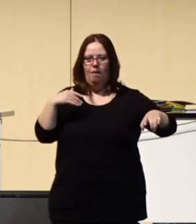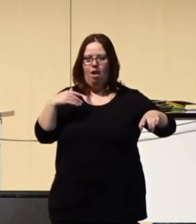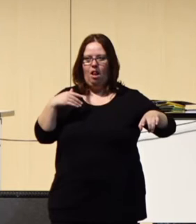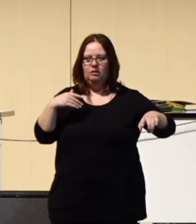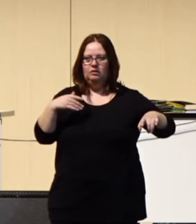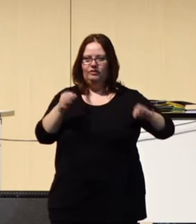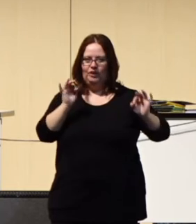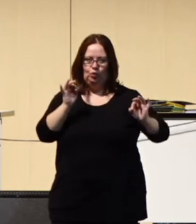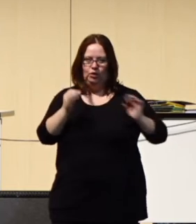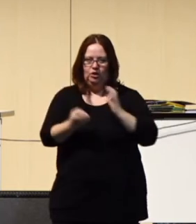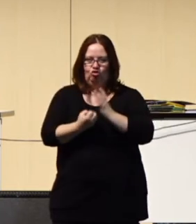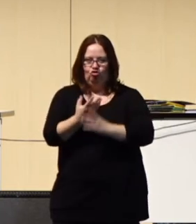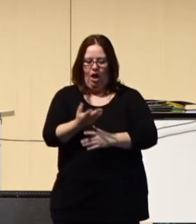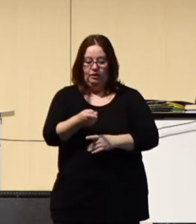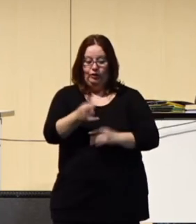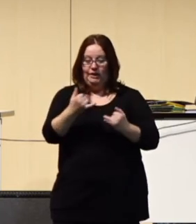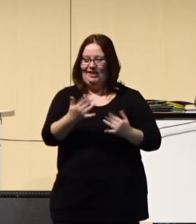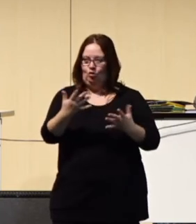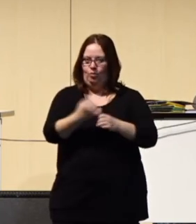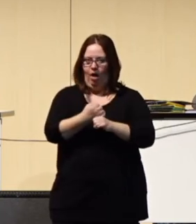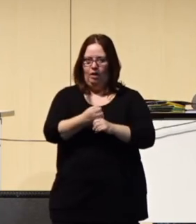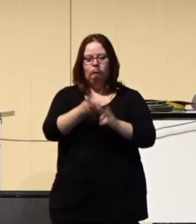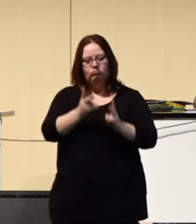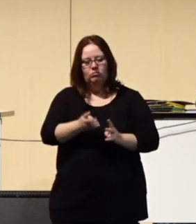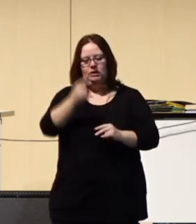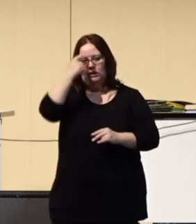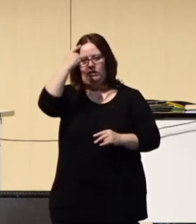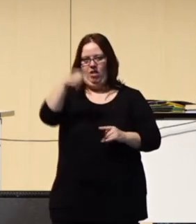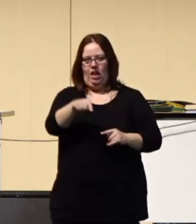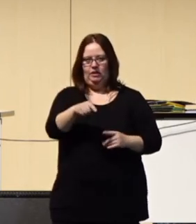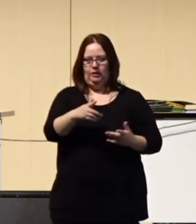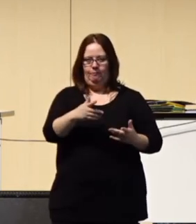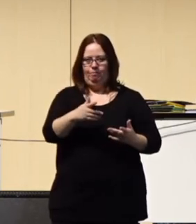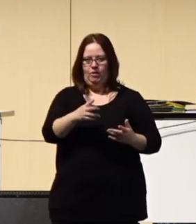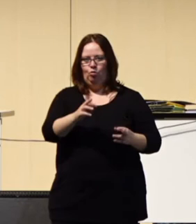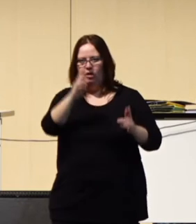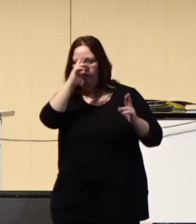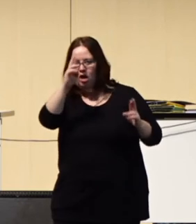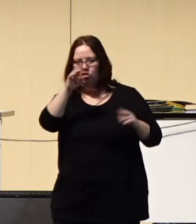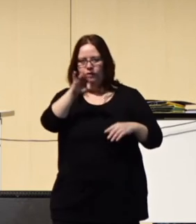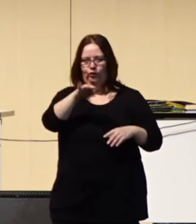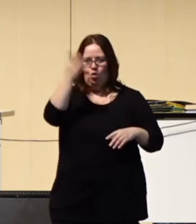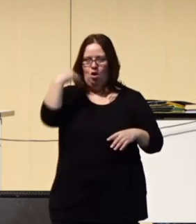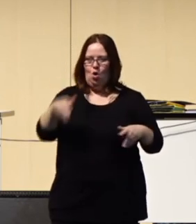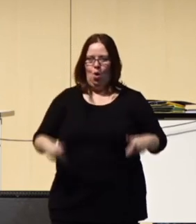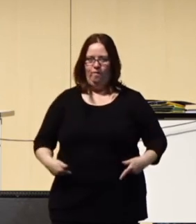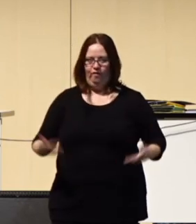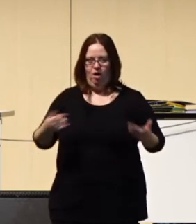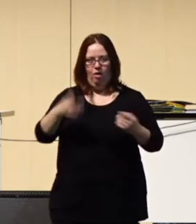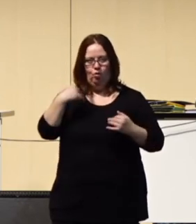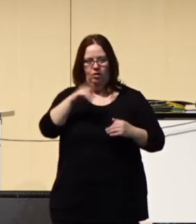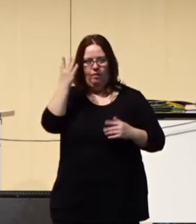Gutes bewirken wollte, so wie es jetzt gemacht ist, wirklich sinnfällig und wertschätzend für die Opfer, die ja da